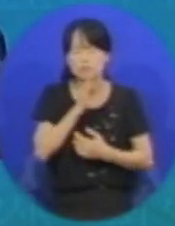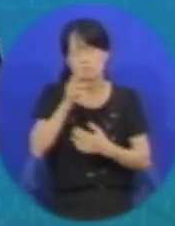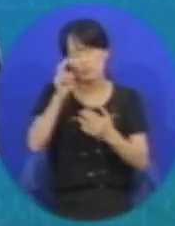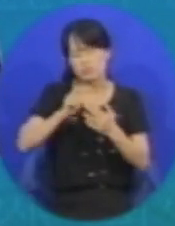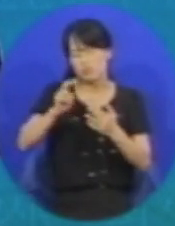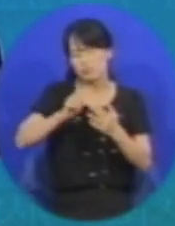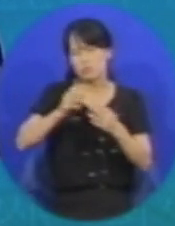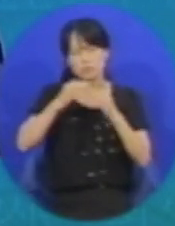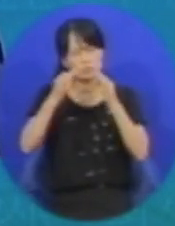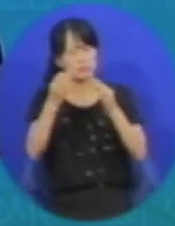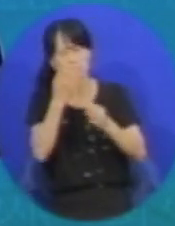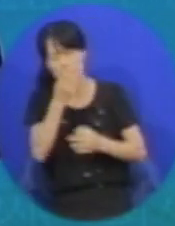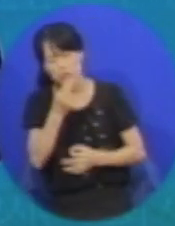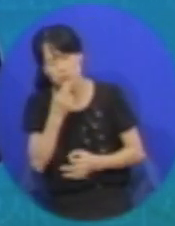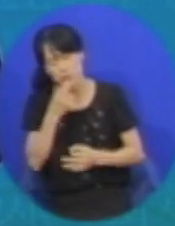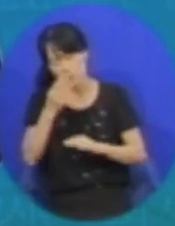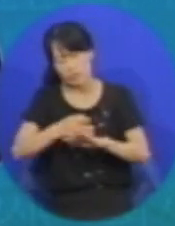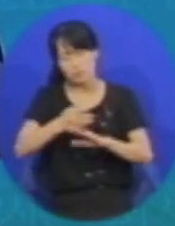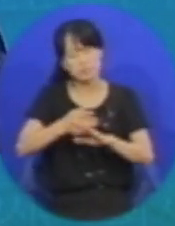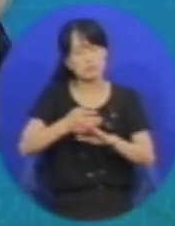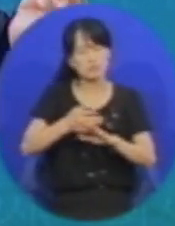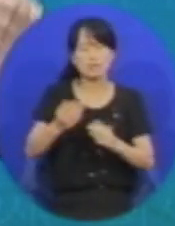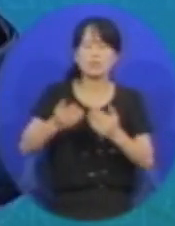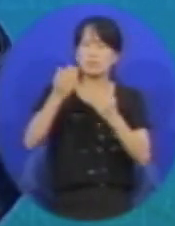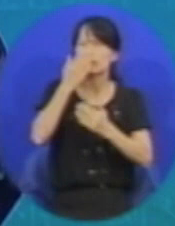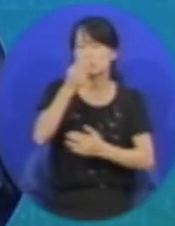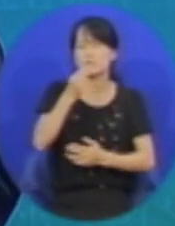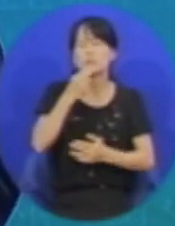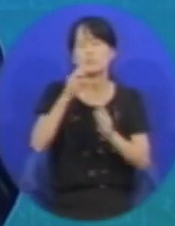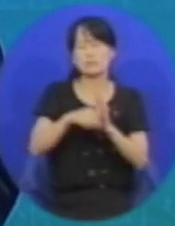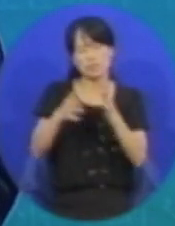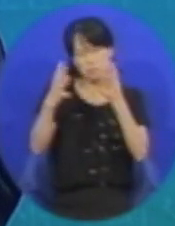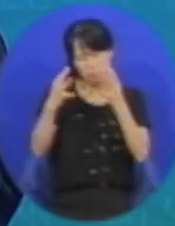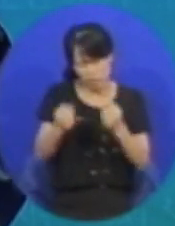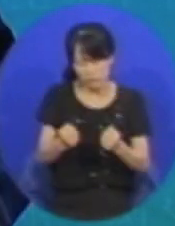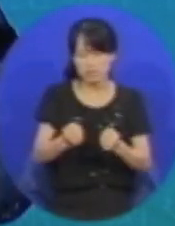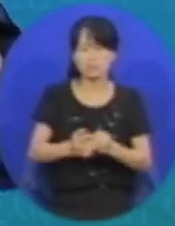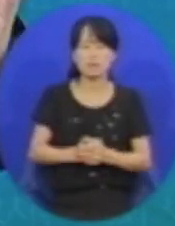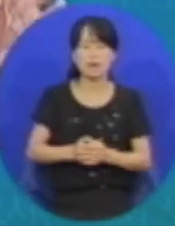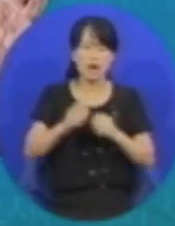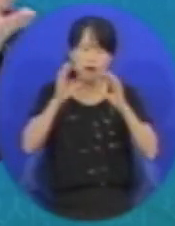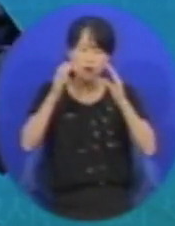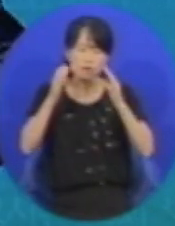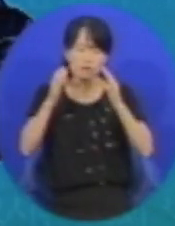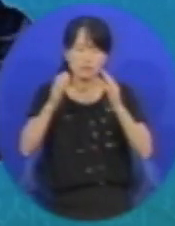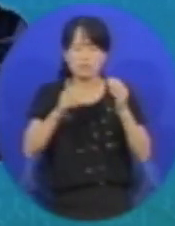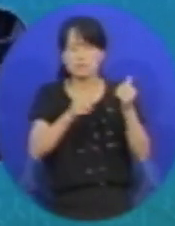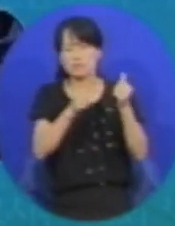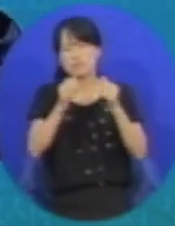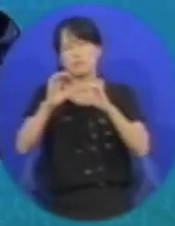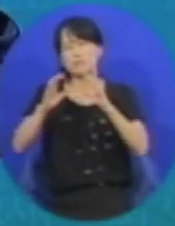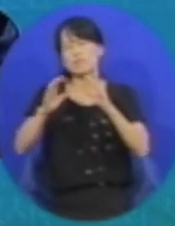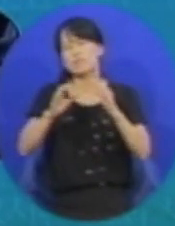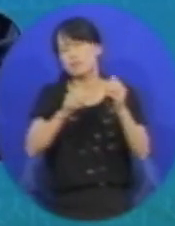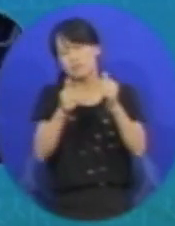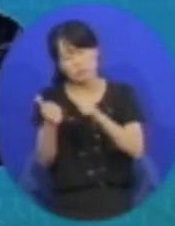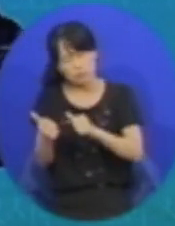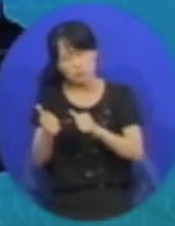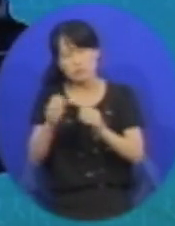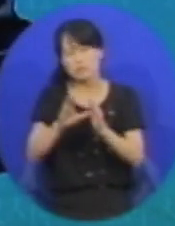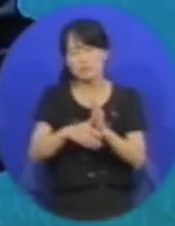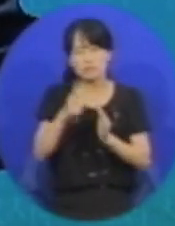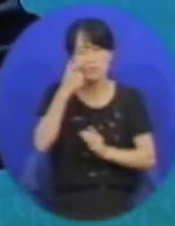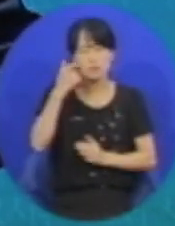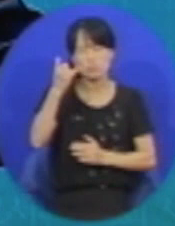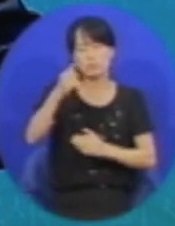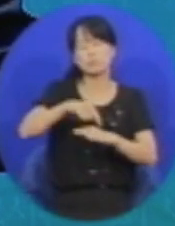없고 감사할 수 없을 때가 우리 가운데 많이 있습니다. 어린아이가 세상 떠난 부모의 심정,